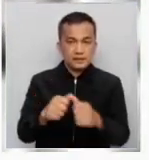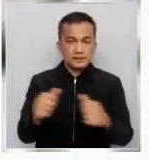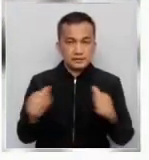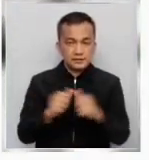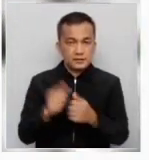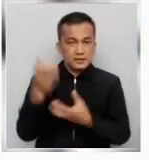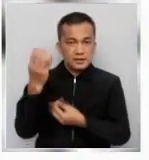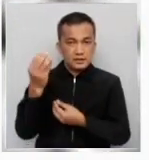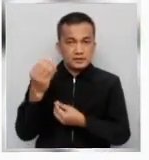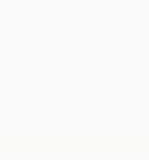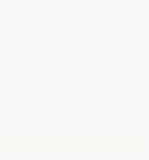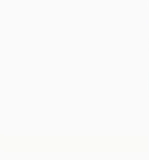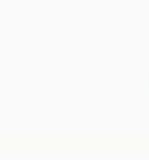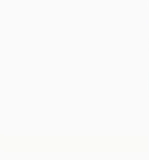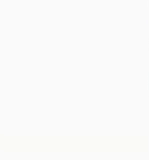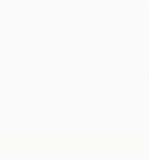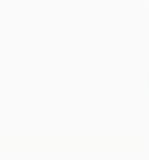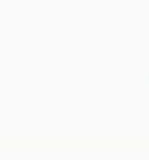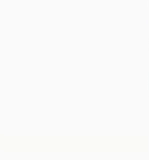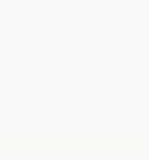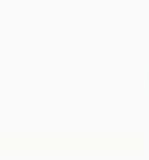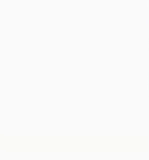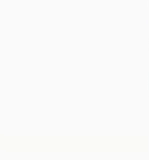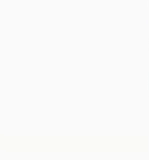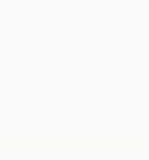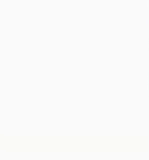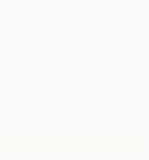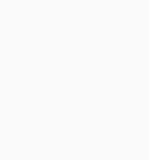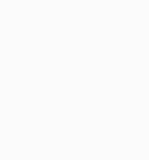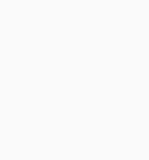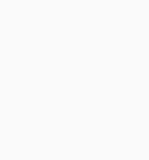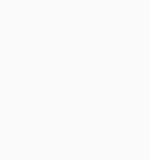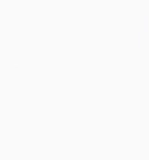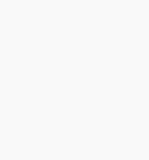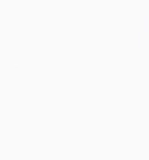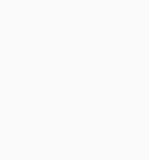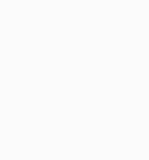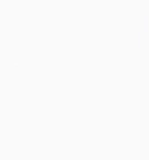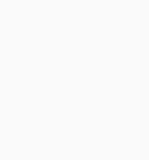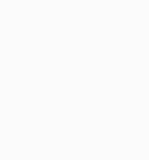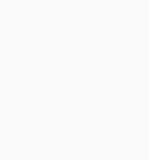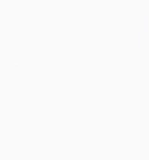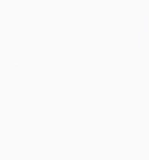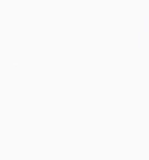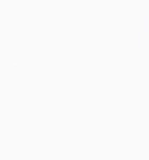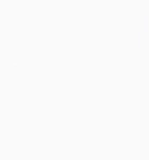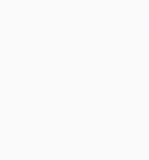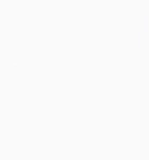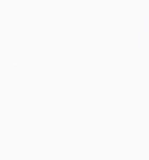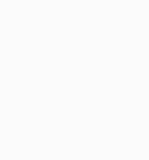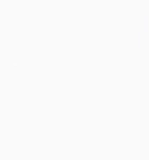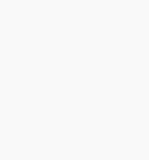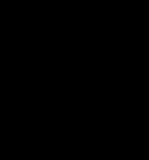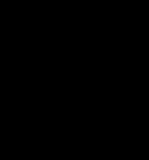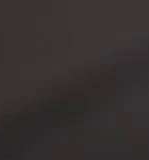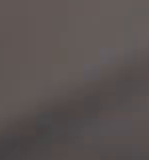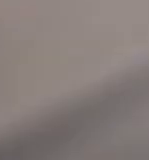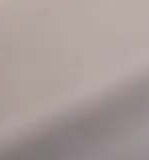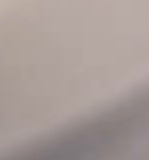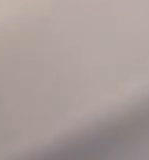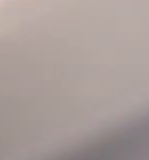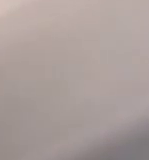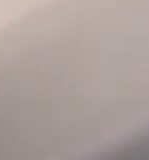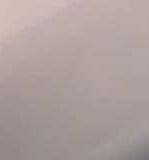Weather. Ako po si Nathaniel Cruz, magplano para sigurado. Ito ang GMA Weather, serbisyong totoo ng GMA News.